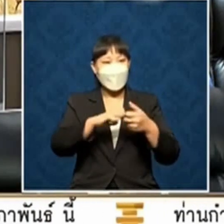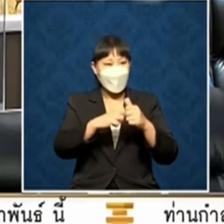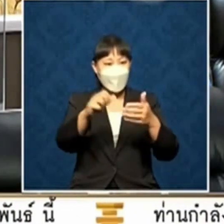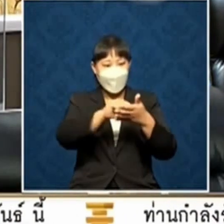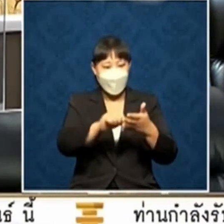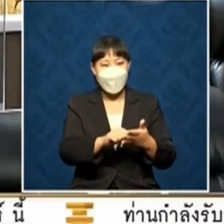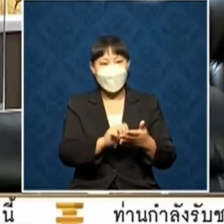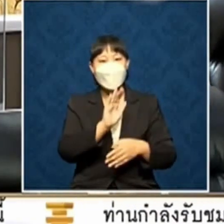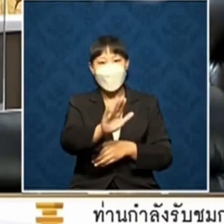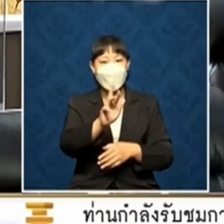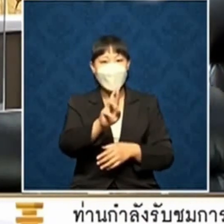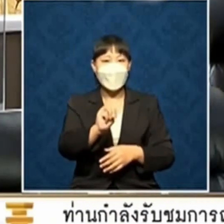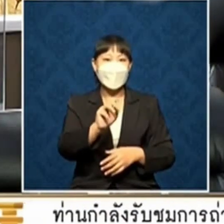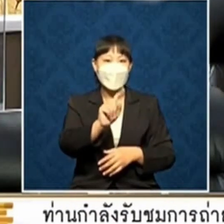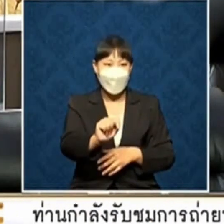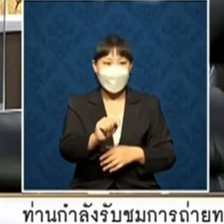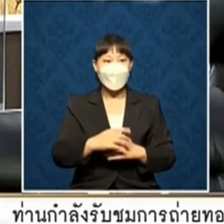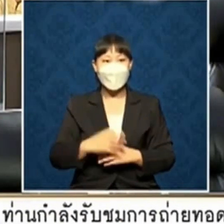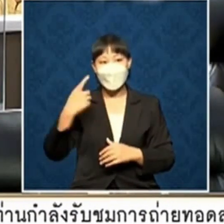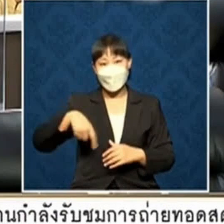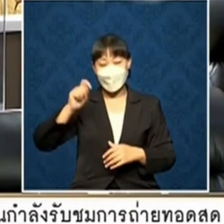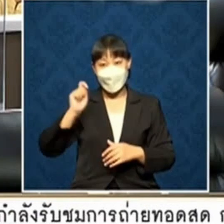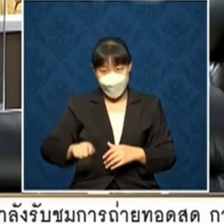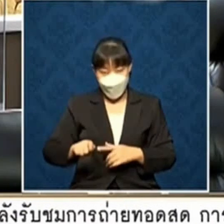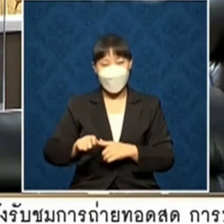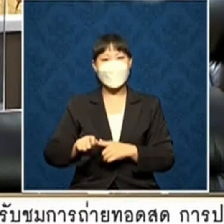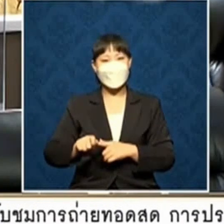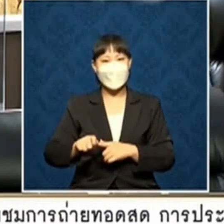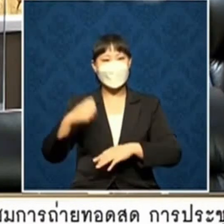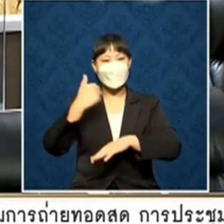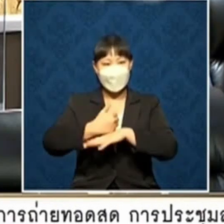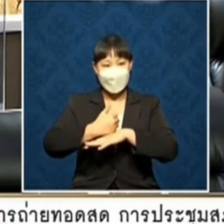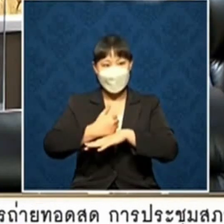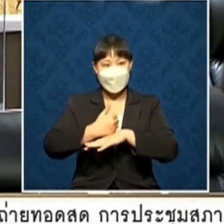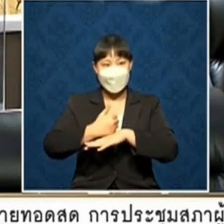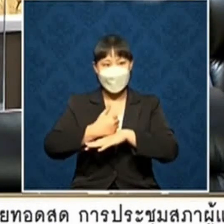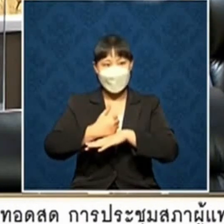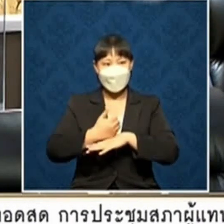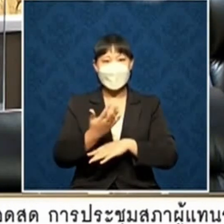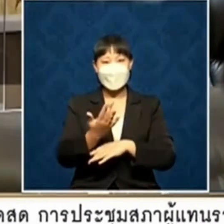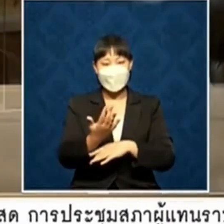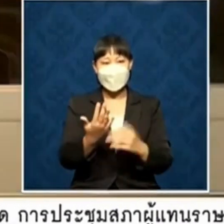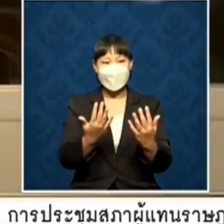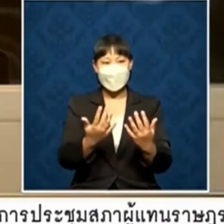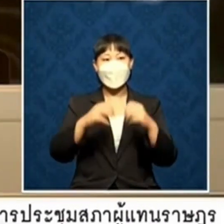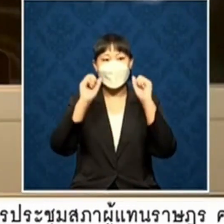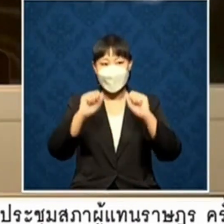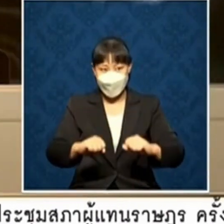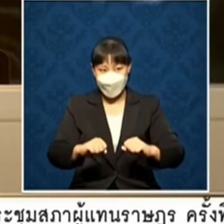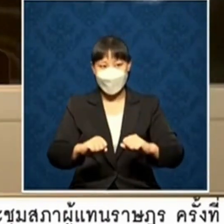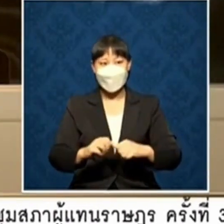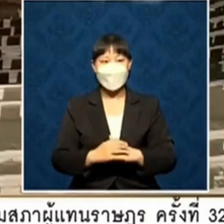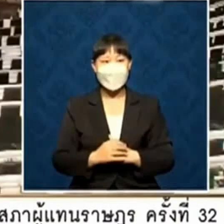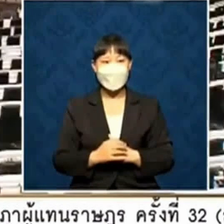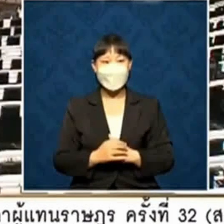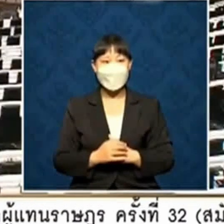3นะครับต้องความเข้าใจหลักอนุญาโตตุลาการให้ถูกต้องนะครับกรณีพิพาทที่เกิดขึ้นเนี่ยบริษัทคิงส์เกตคอนโซลิเดตได้ใช้สิทธิ์เข้าสู่กระบวน